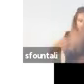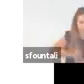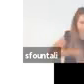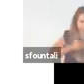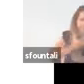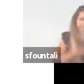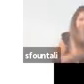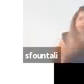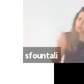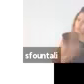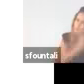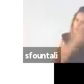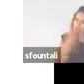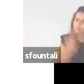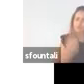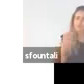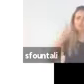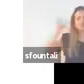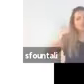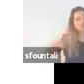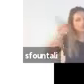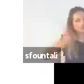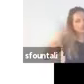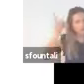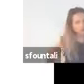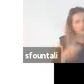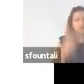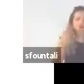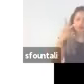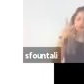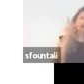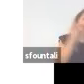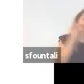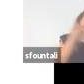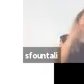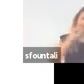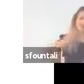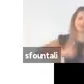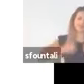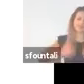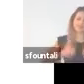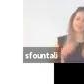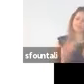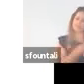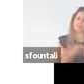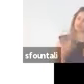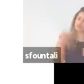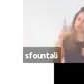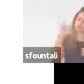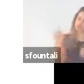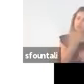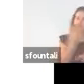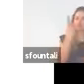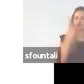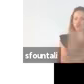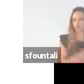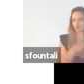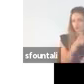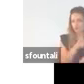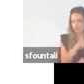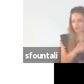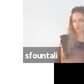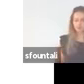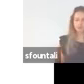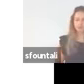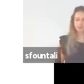δυσανάλογα, πολύ περισσότερο δηλαδή, τις γυναίκες και τα κορίτσια. That said, in the advocacy and the